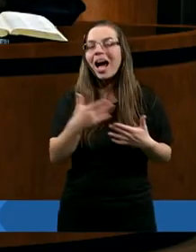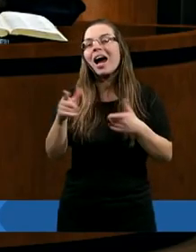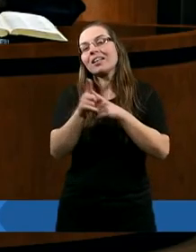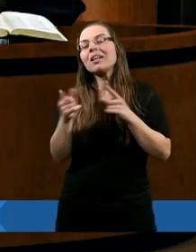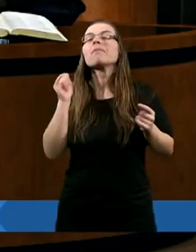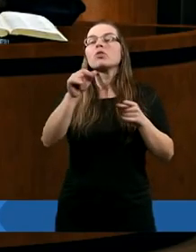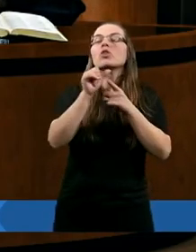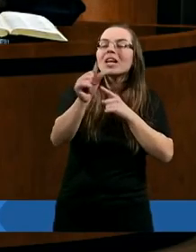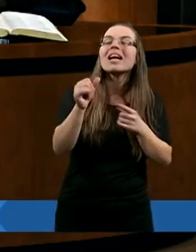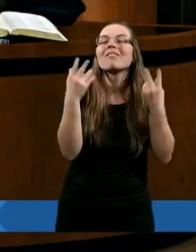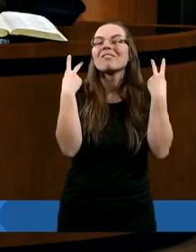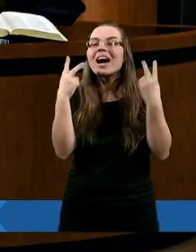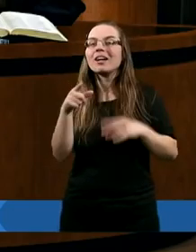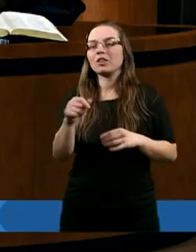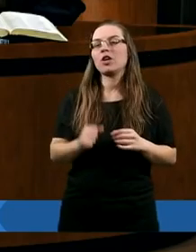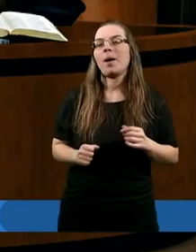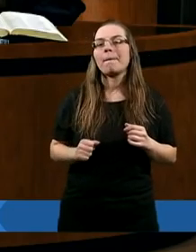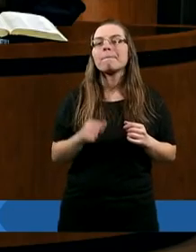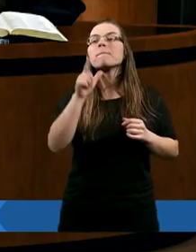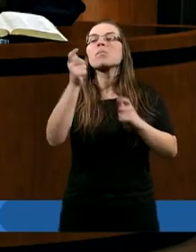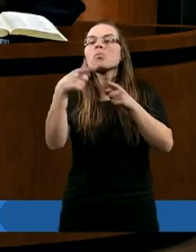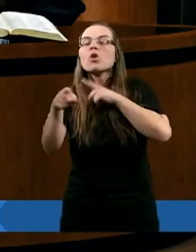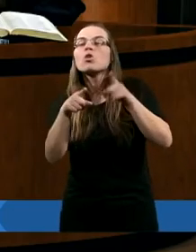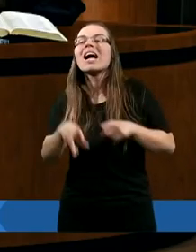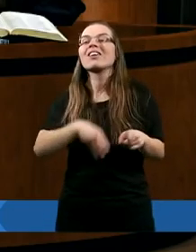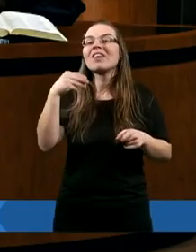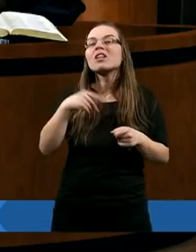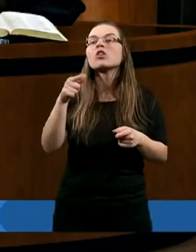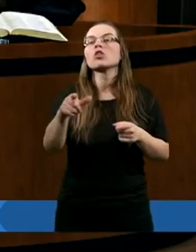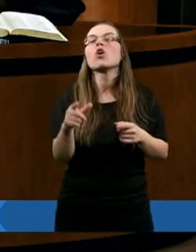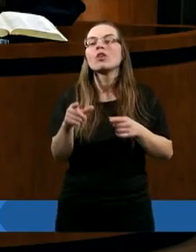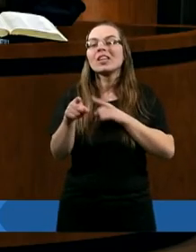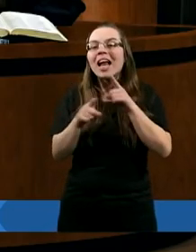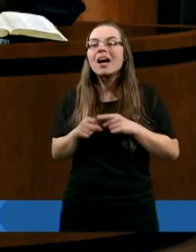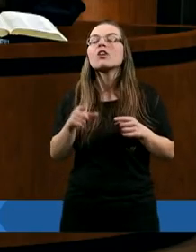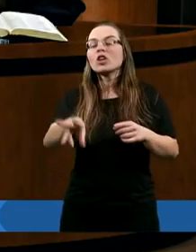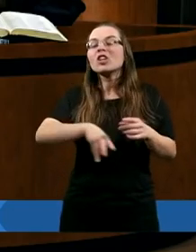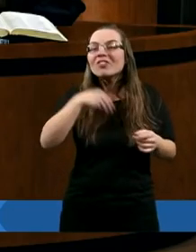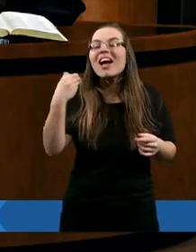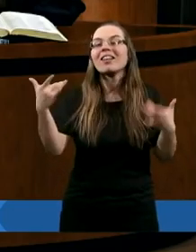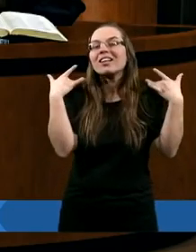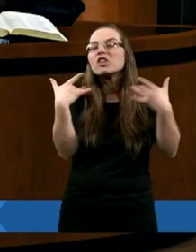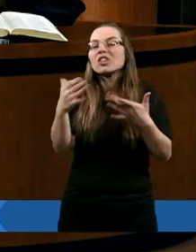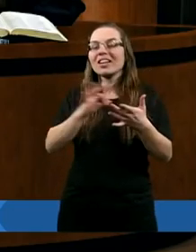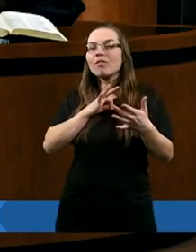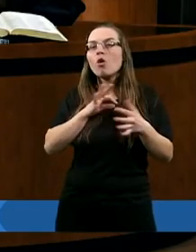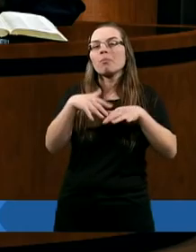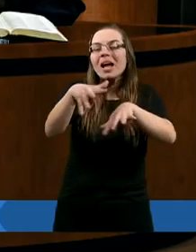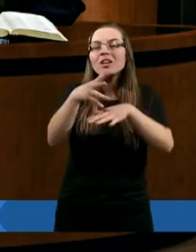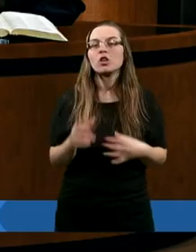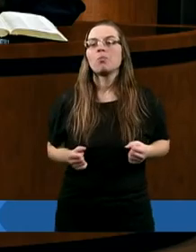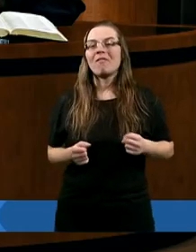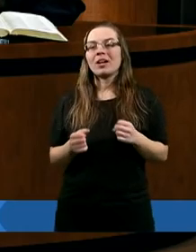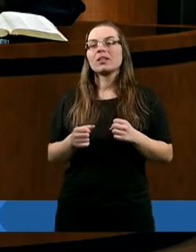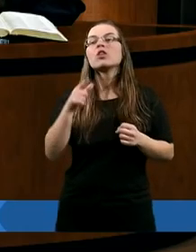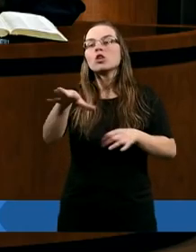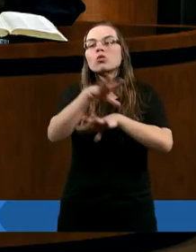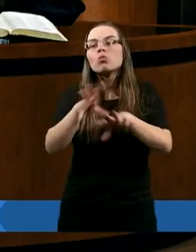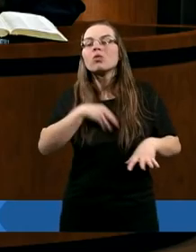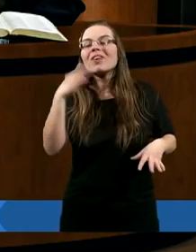nas, więc On przychodzi jak? Jak On jest w nas, nie jest święty? Jest święty, czyli dlatego właśnie On święca nas, prawda? Jeżdż Duch